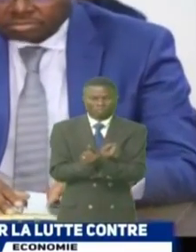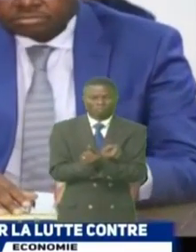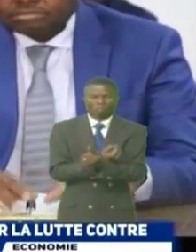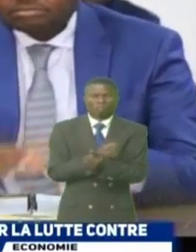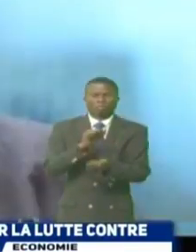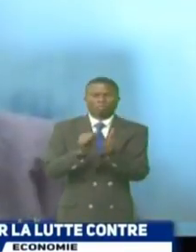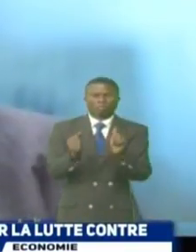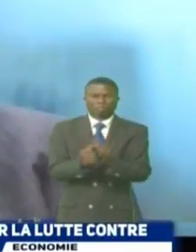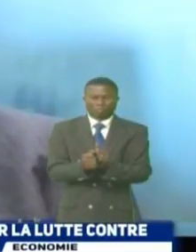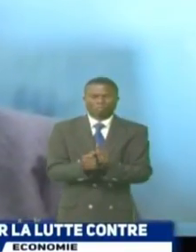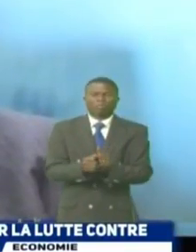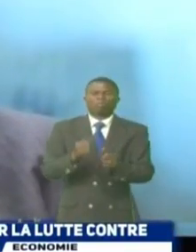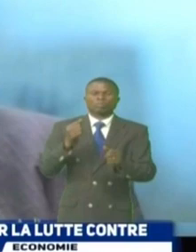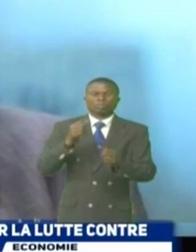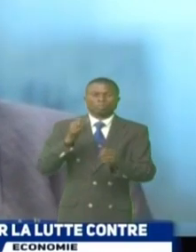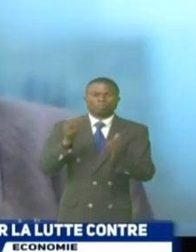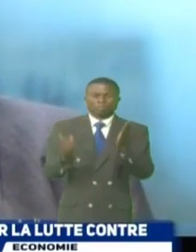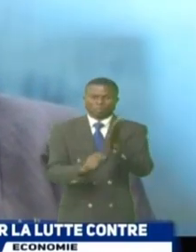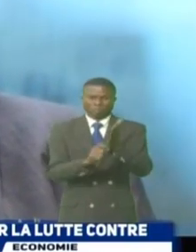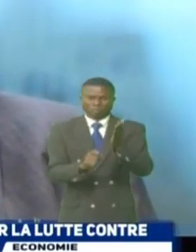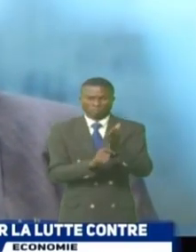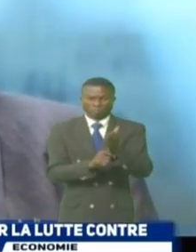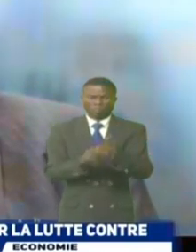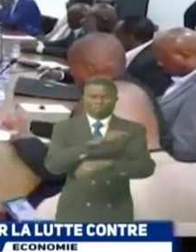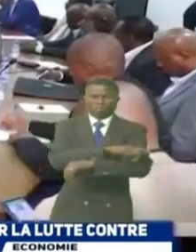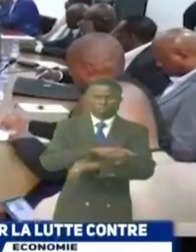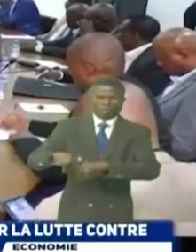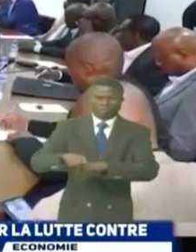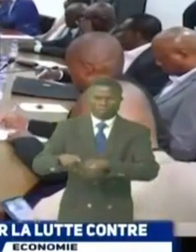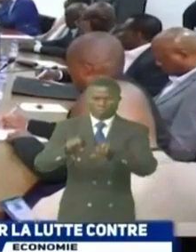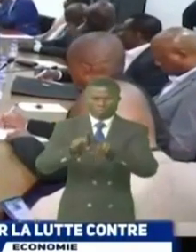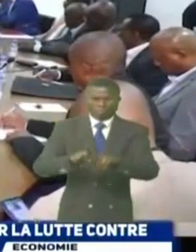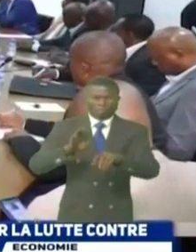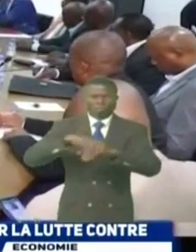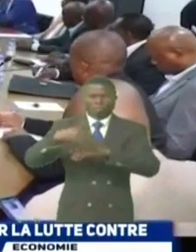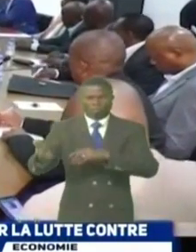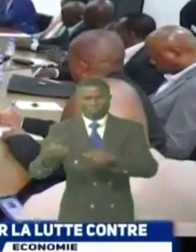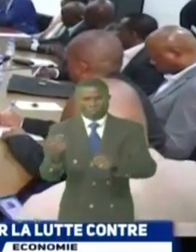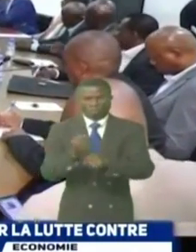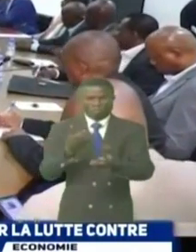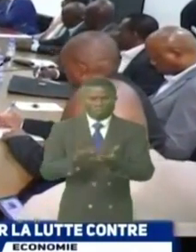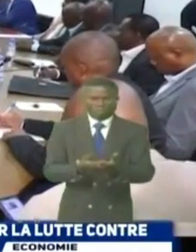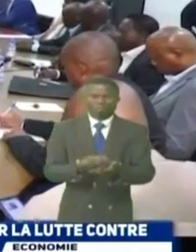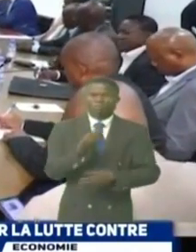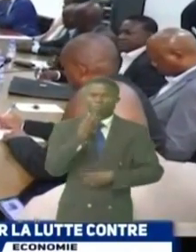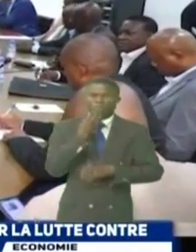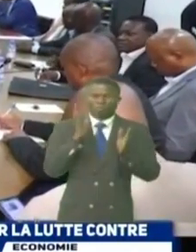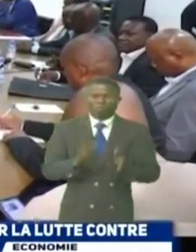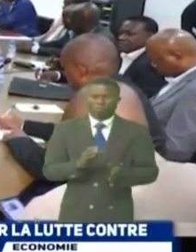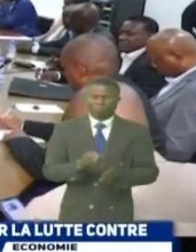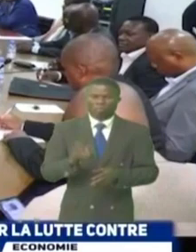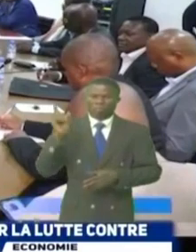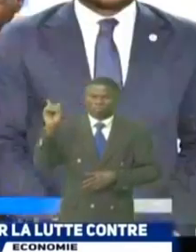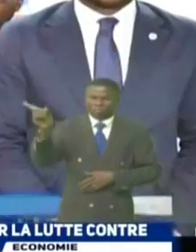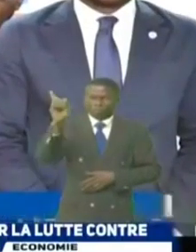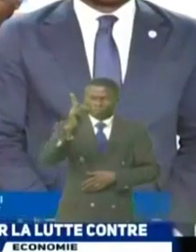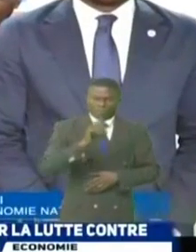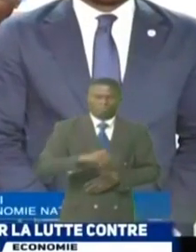plan déontologique, technique, administratif et procédural. Les inspecteurs vont descendre sur le